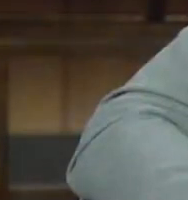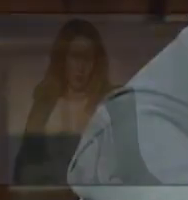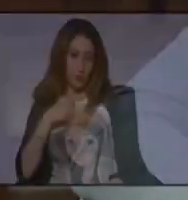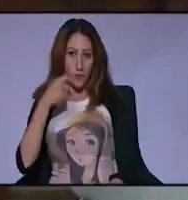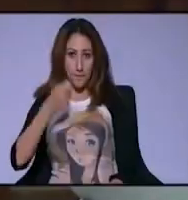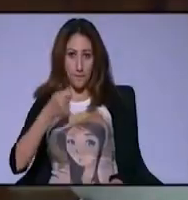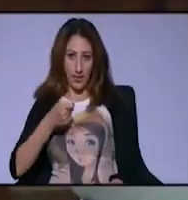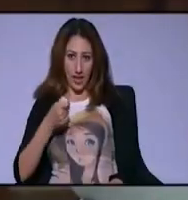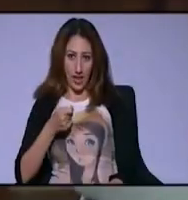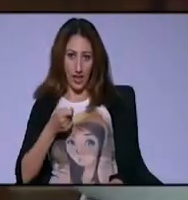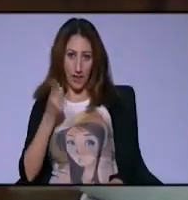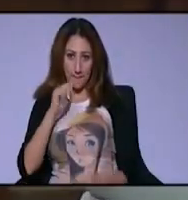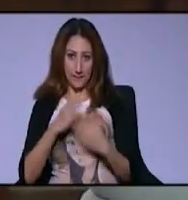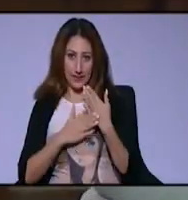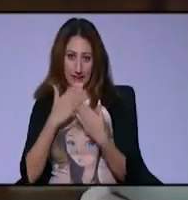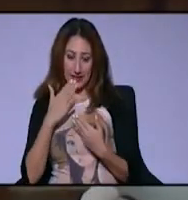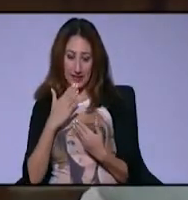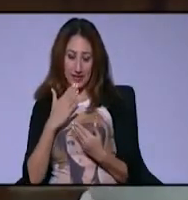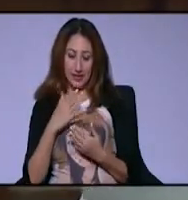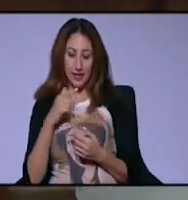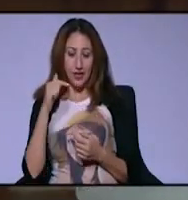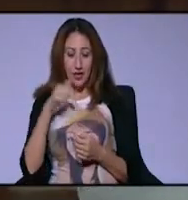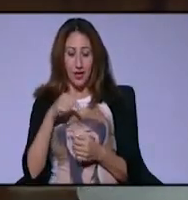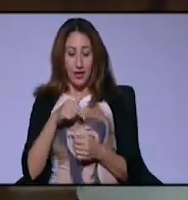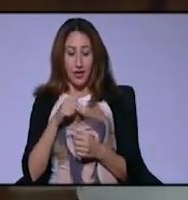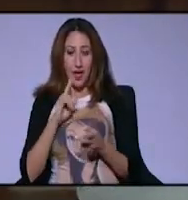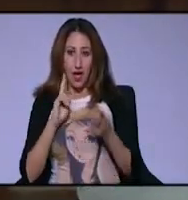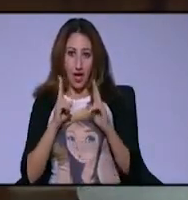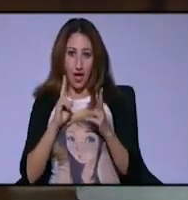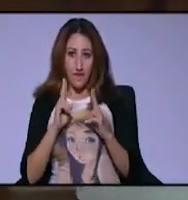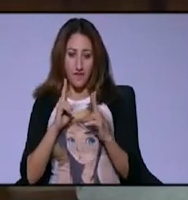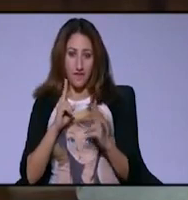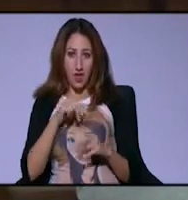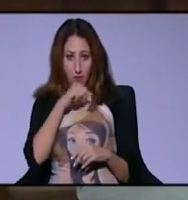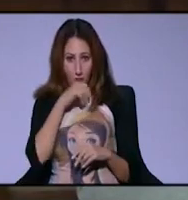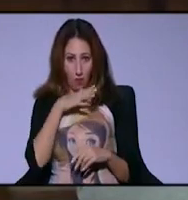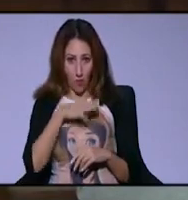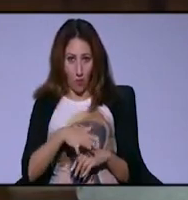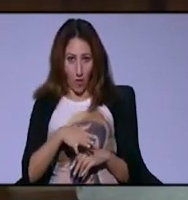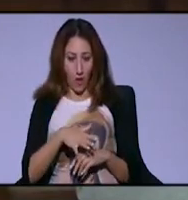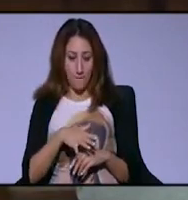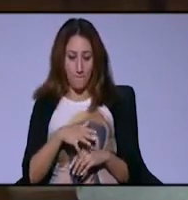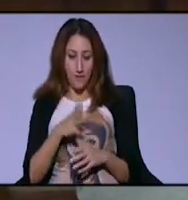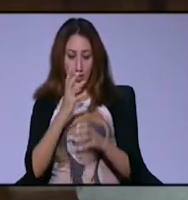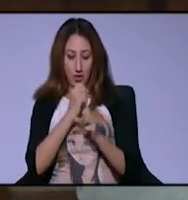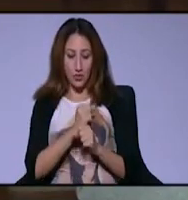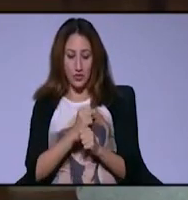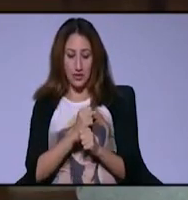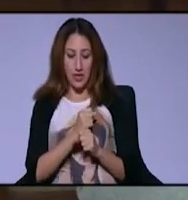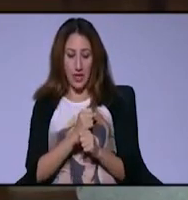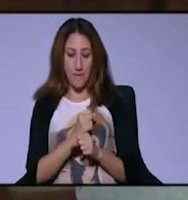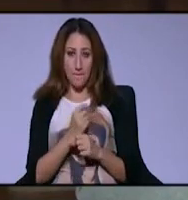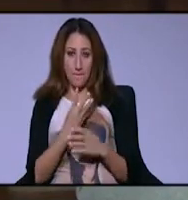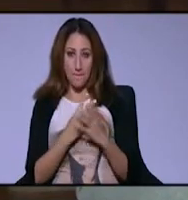أهلا بحضراتكم من جديد. ما زلنا في رحاب المولد النبوي الشريف، مولده